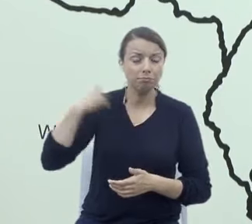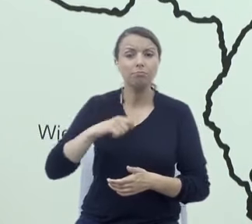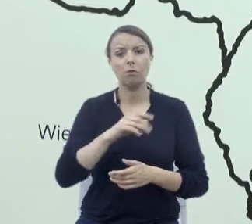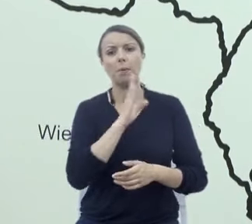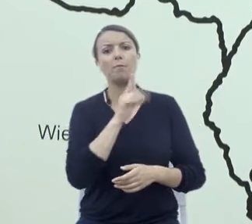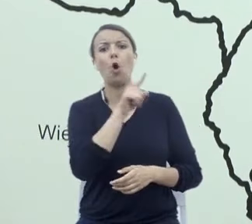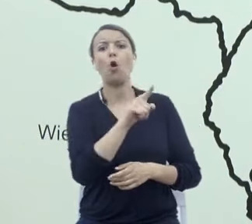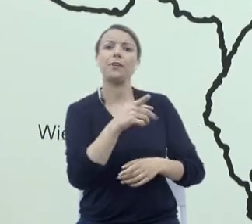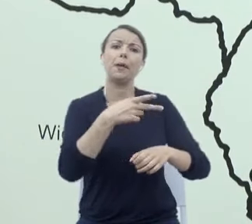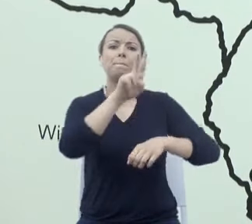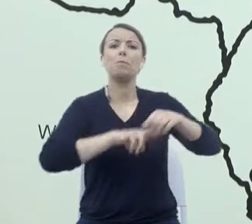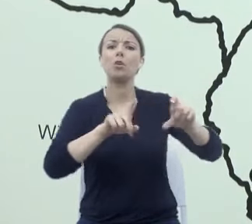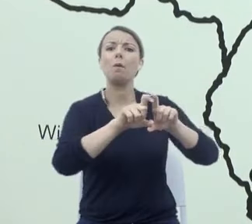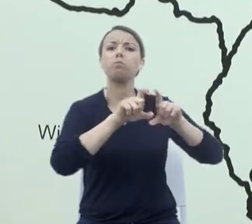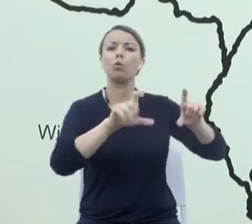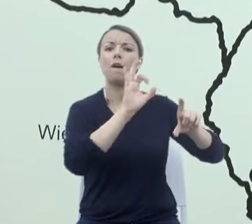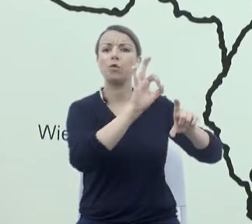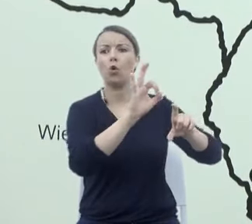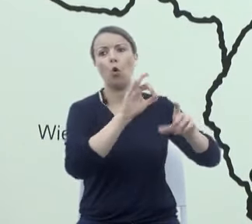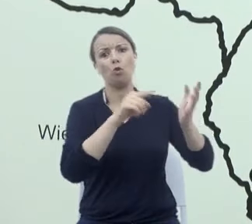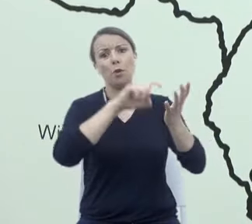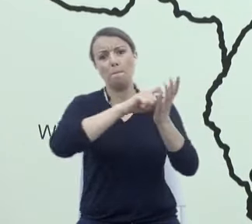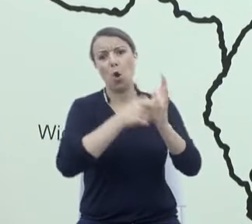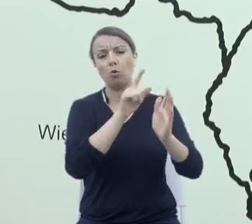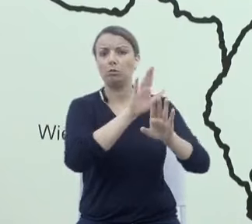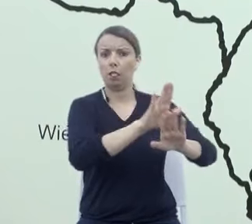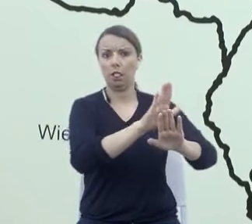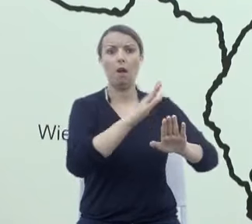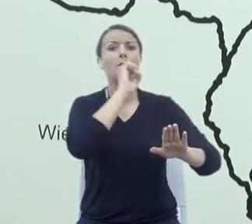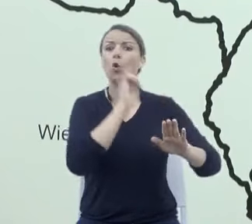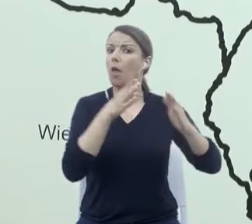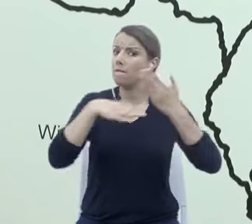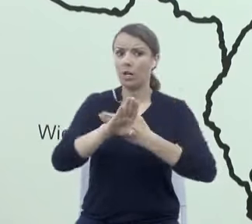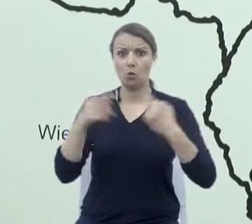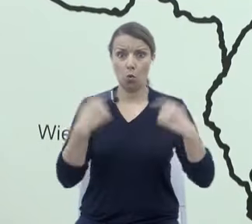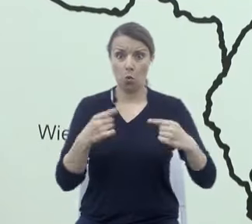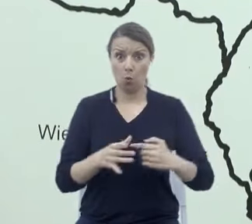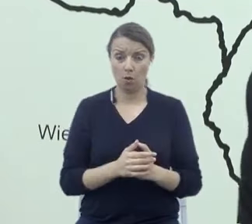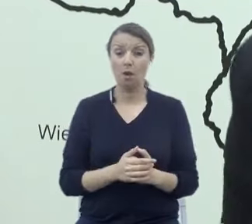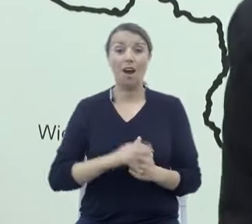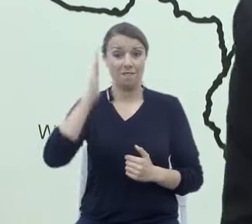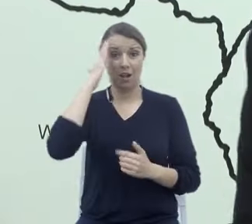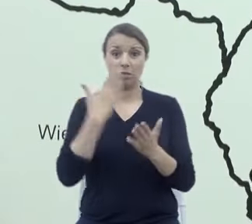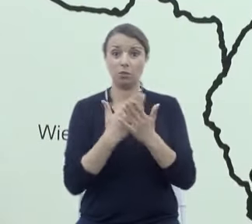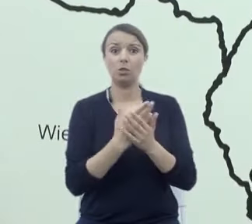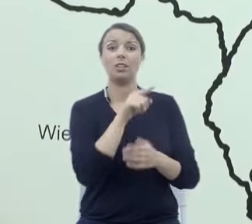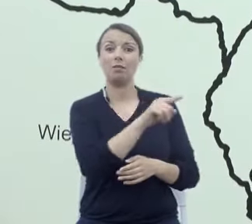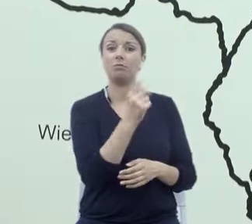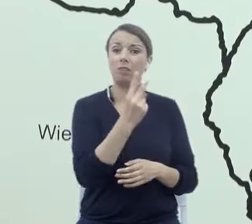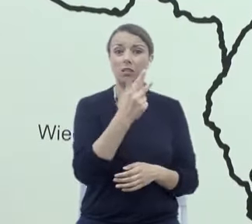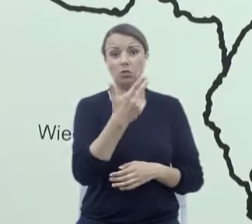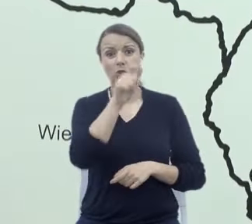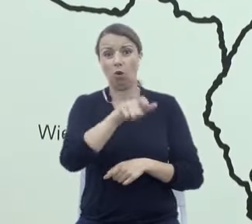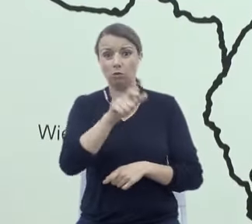z tego swojego budynku. Tyle wiemy. Dzięki nim się tam dwóch pracowników żydowskich uratowało, 2 czy 3. Ale za